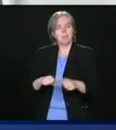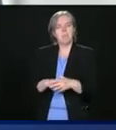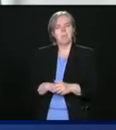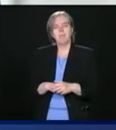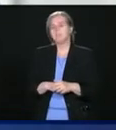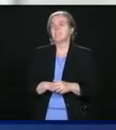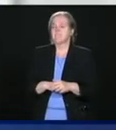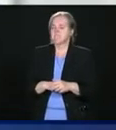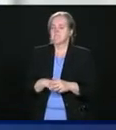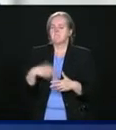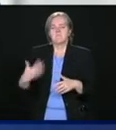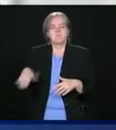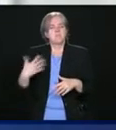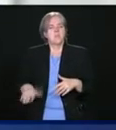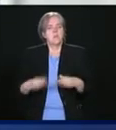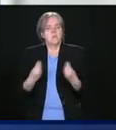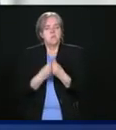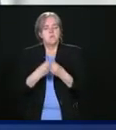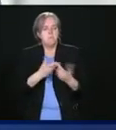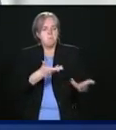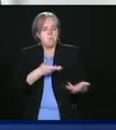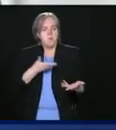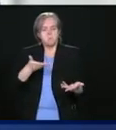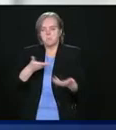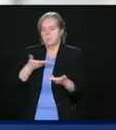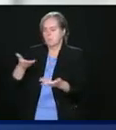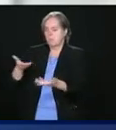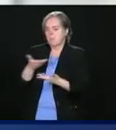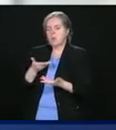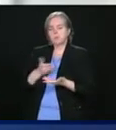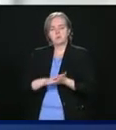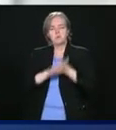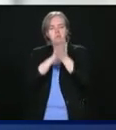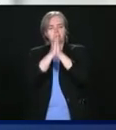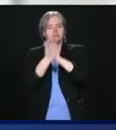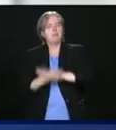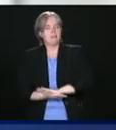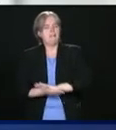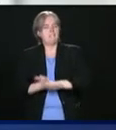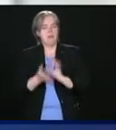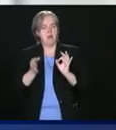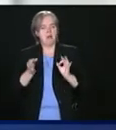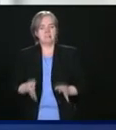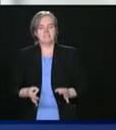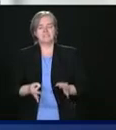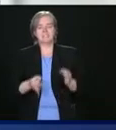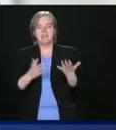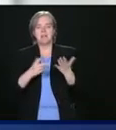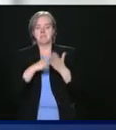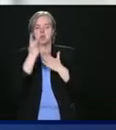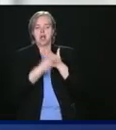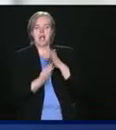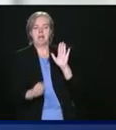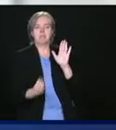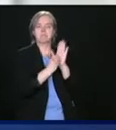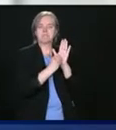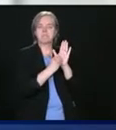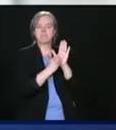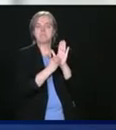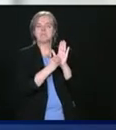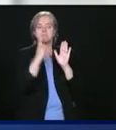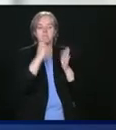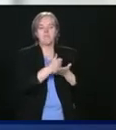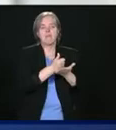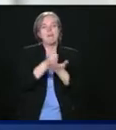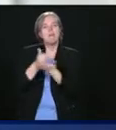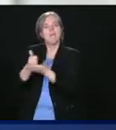failles, et il y a plusieurs suggestions qui nous parviennent. On tente d'améliorer, de corriger ces programmes